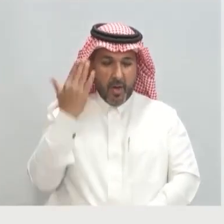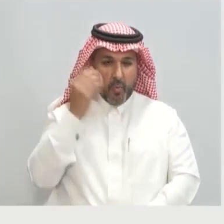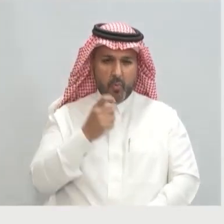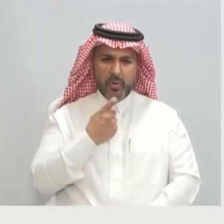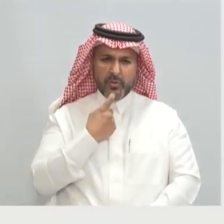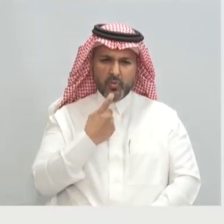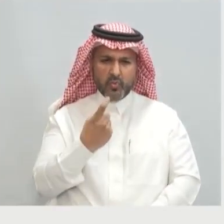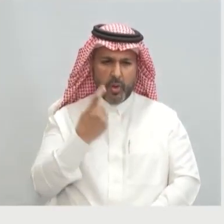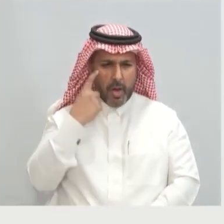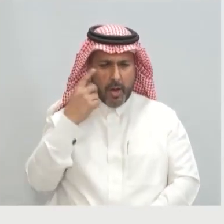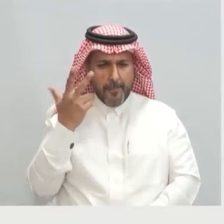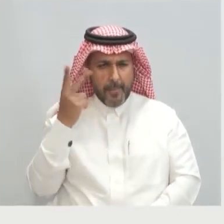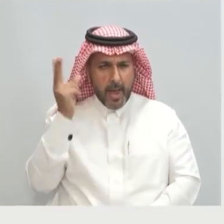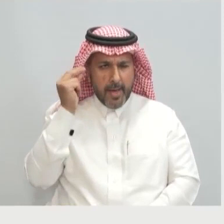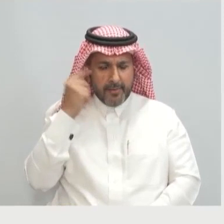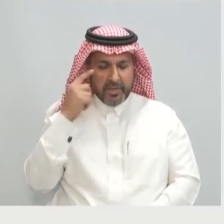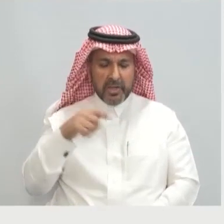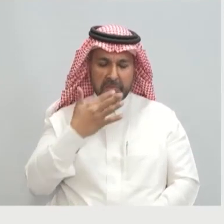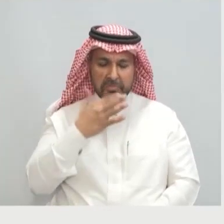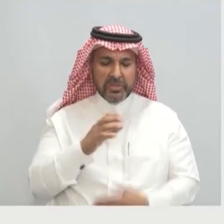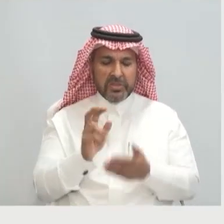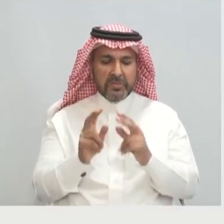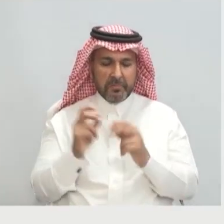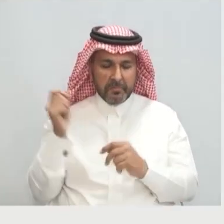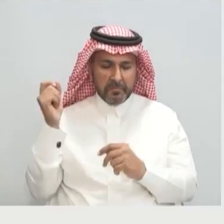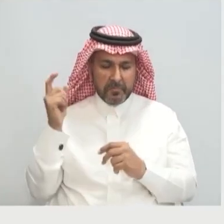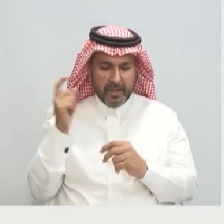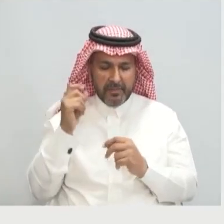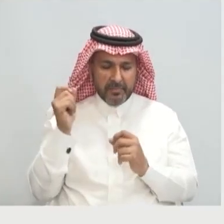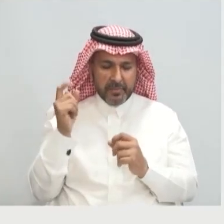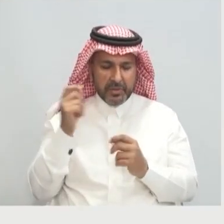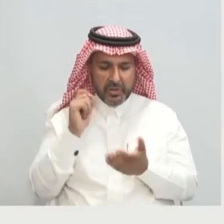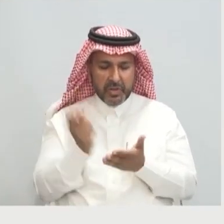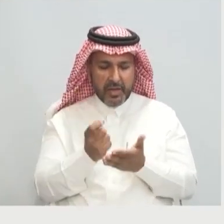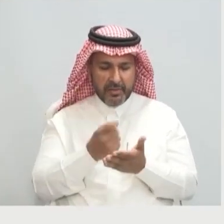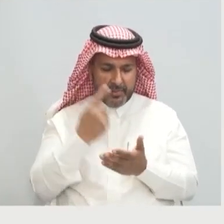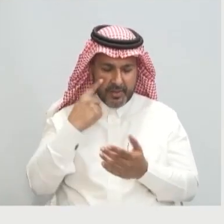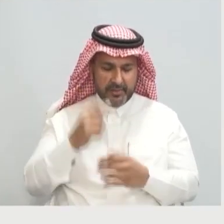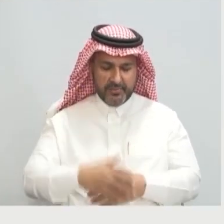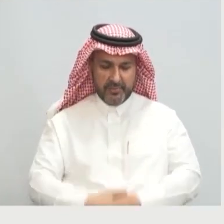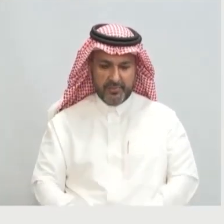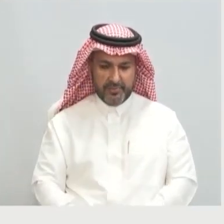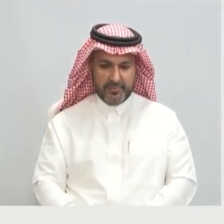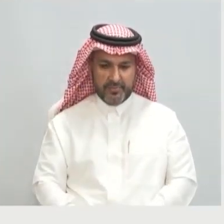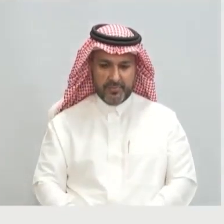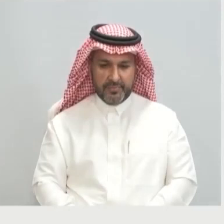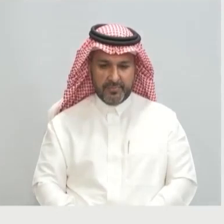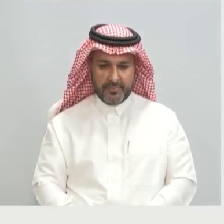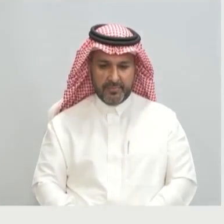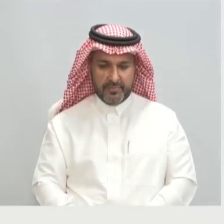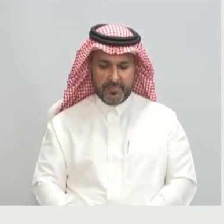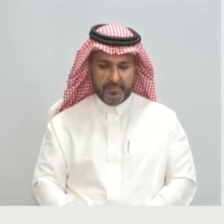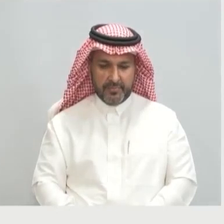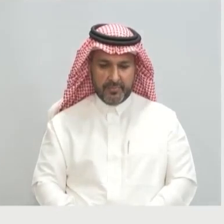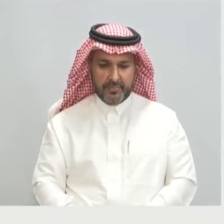وبالتالي ايضا تسهم في ايصال اخبار المنظمه بسرعه وفعليه اذا اطلقنا منتج اذا طورنا منتج اذا